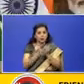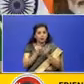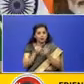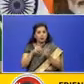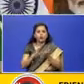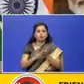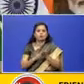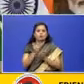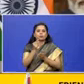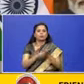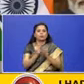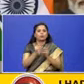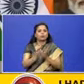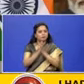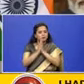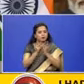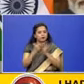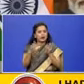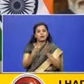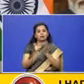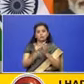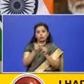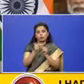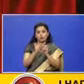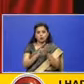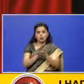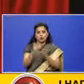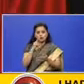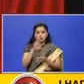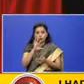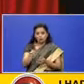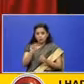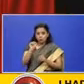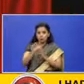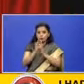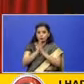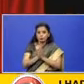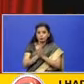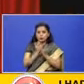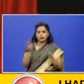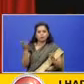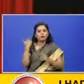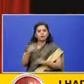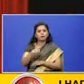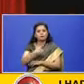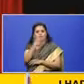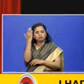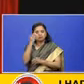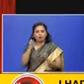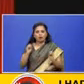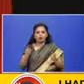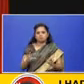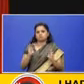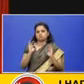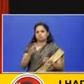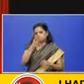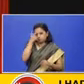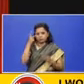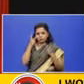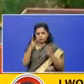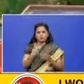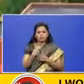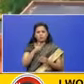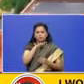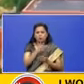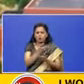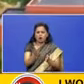के अवसर पर मुझे रांची के भगवान बिरसा मुंडा म्यूजियम के उद्घाटन का सौभाग्य प्राप्त हुआ था। मैं युवाओं से